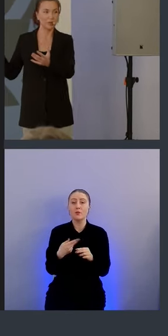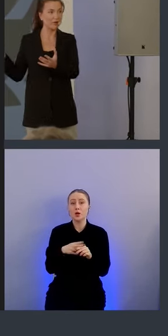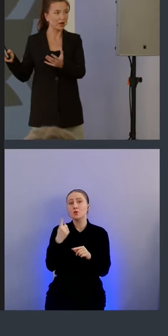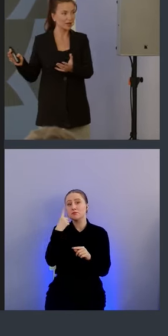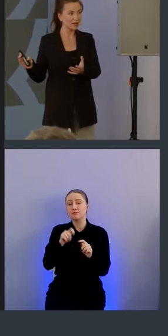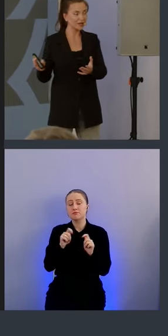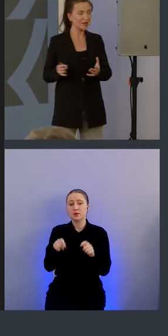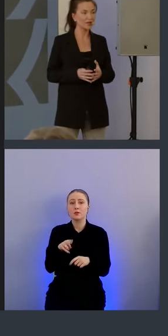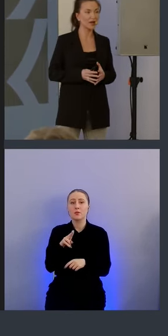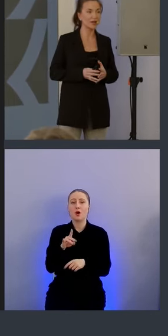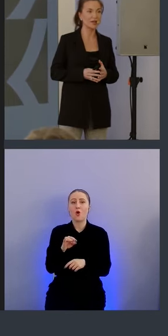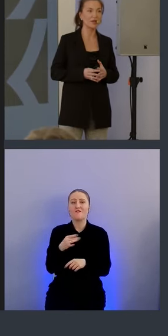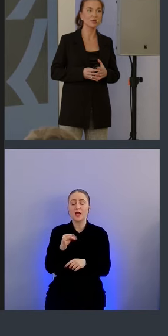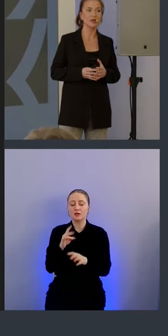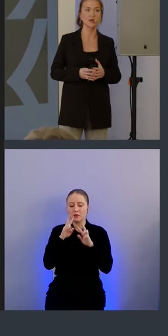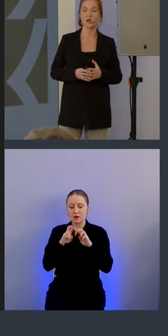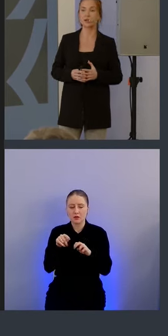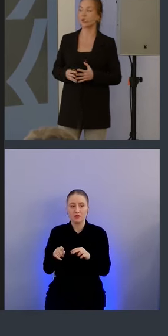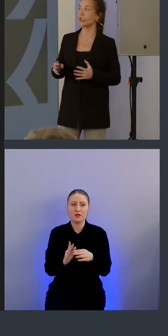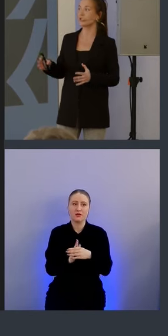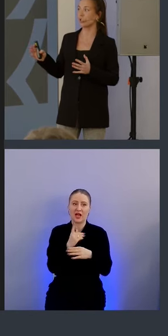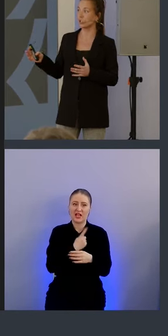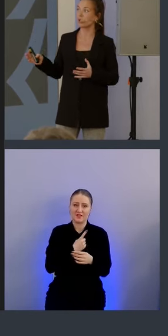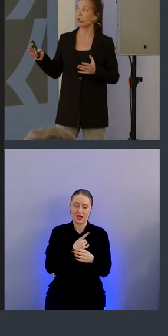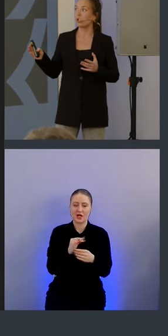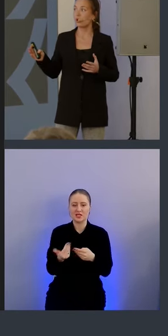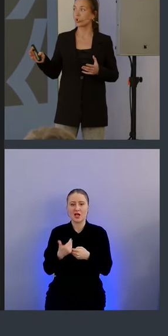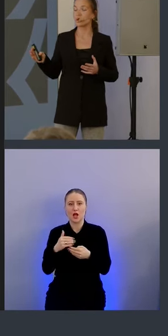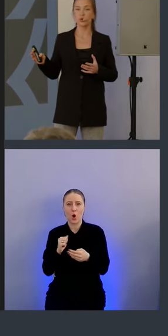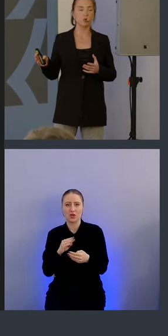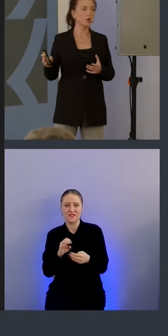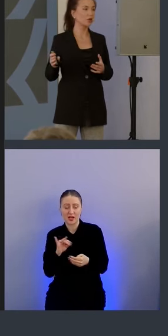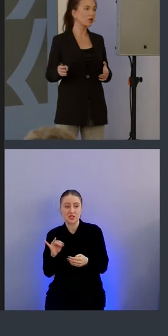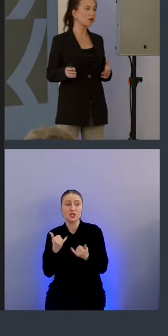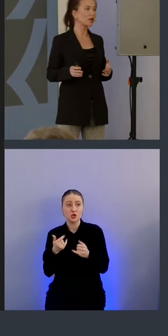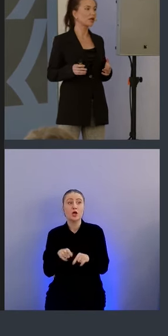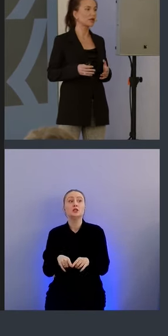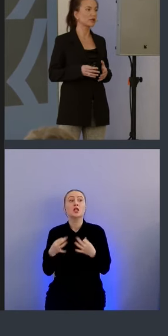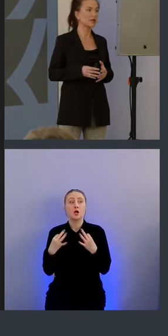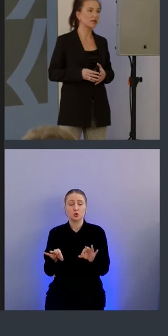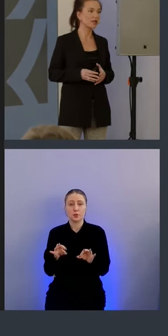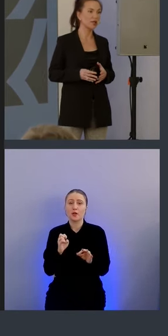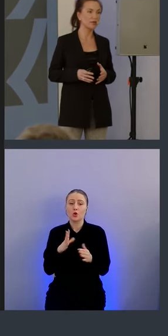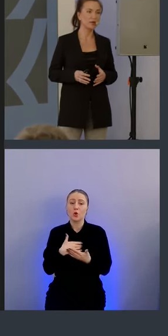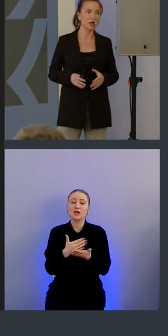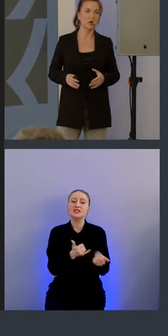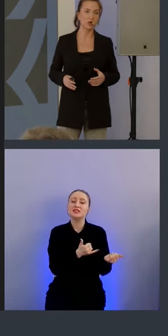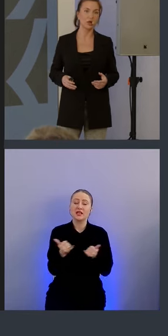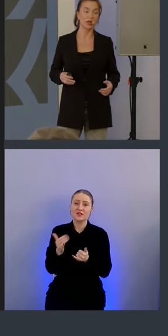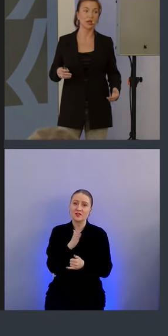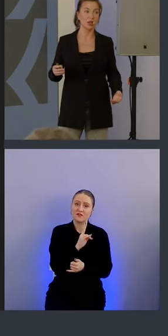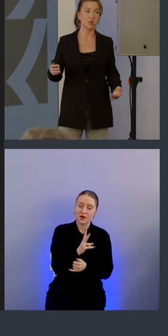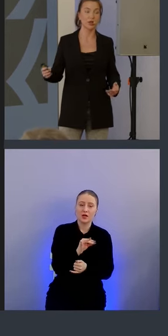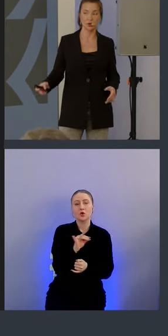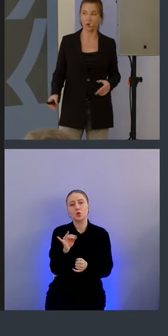создан провайдер идентификации и аутентификации, и сегодня он доступен не только сервисам экосистемы ВК, но